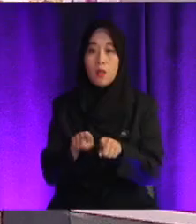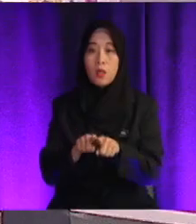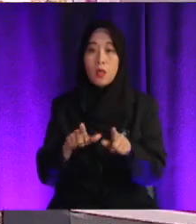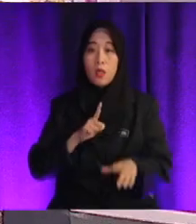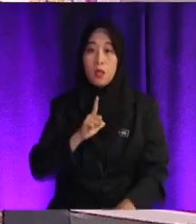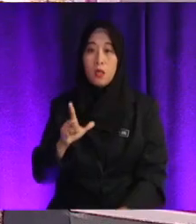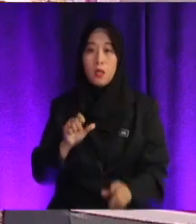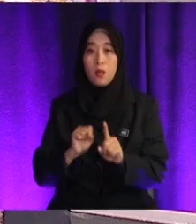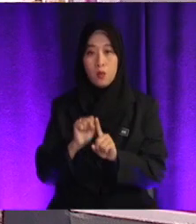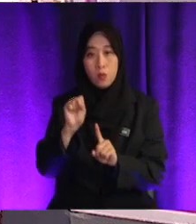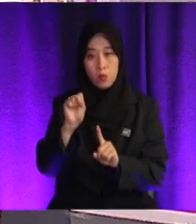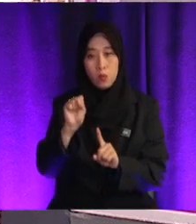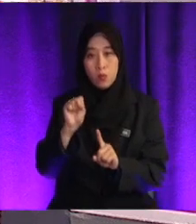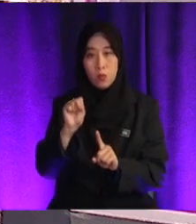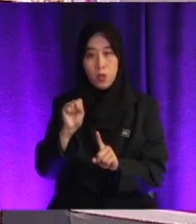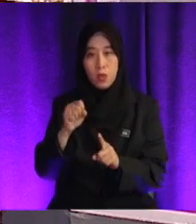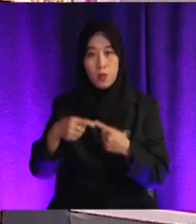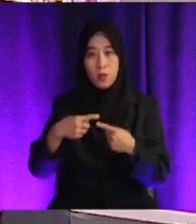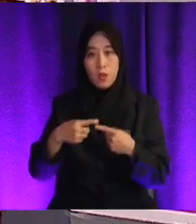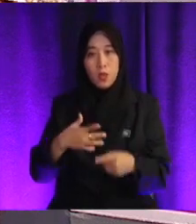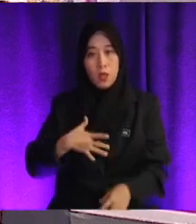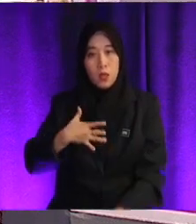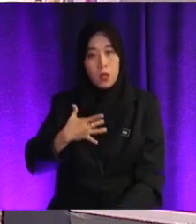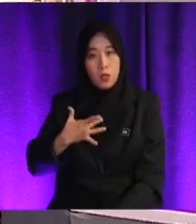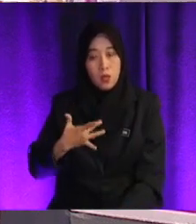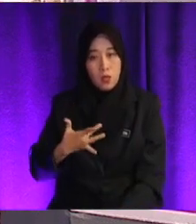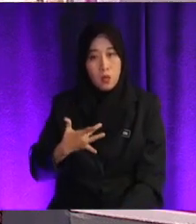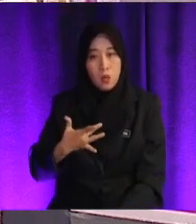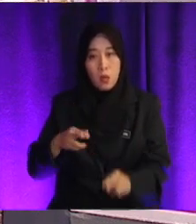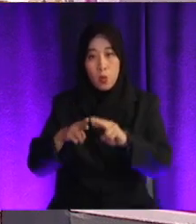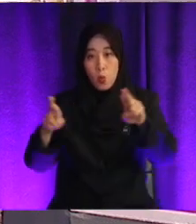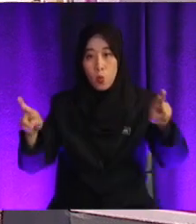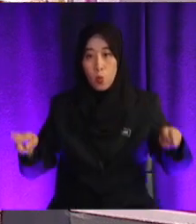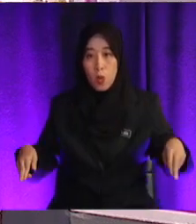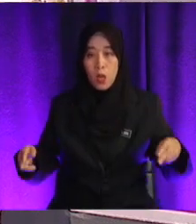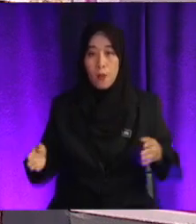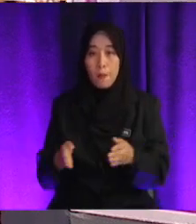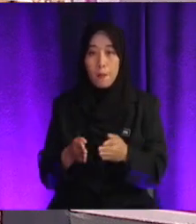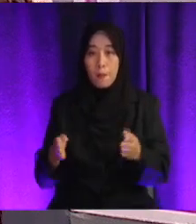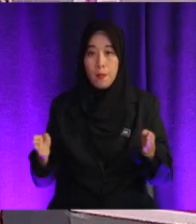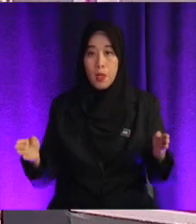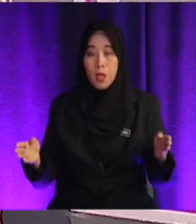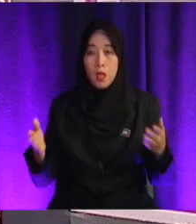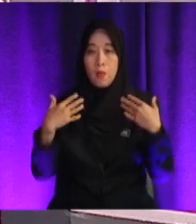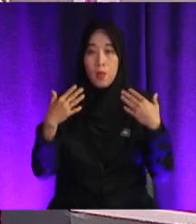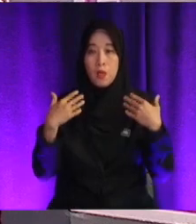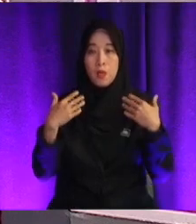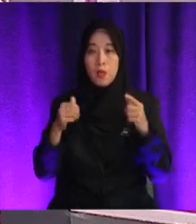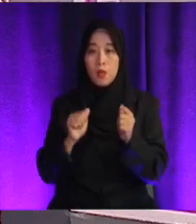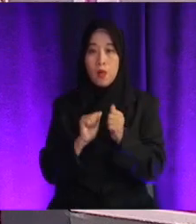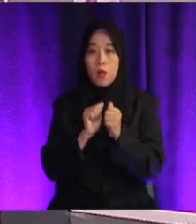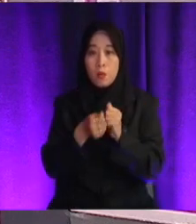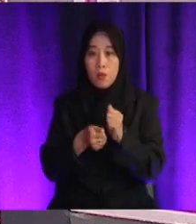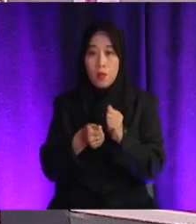bila dia rasa ruang bilik kita ni panas, okey, automatik dia akan